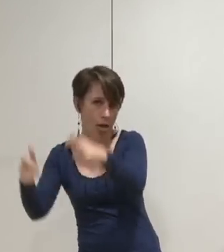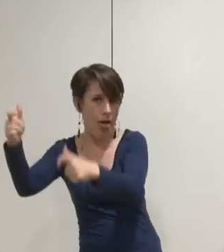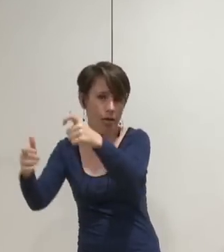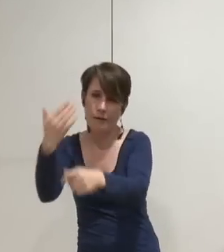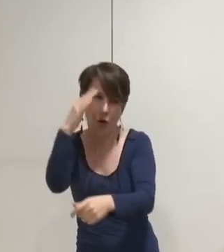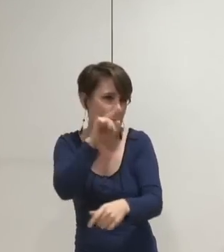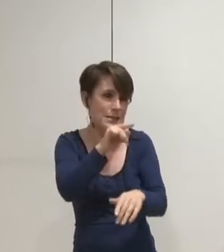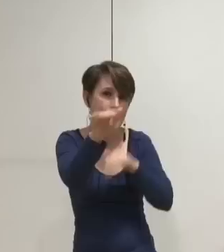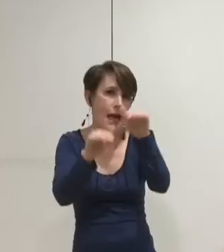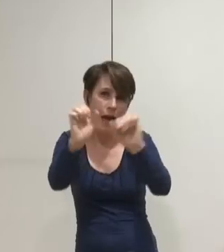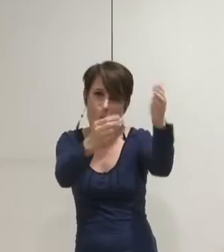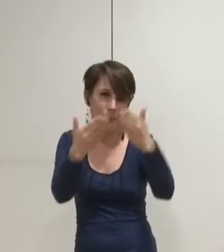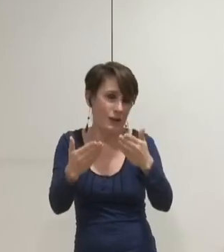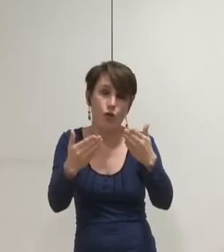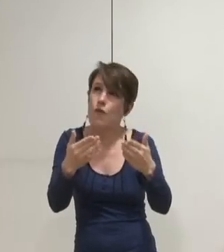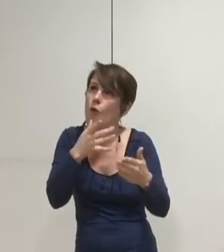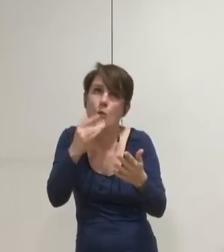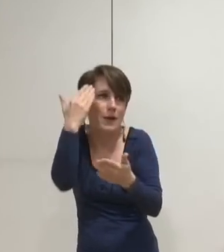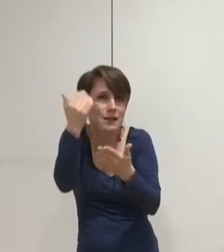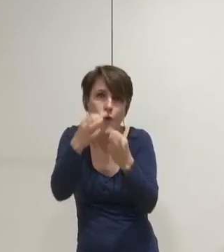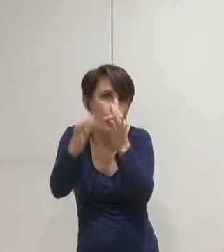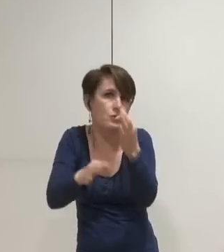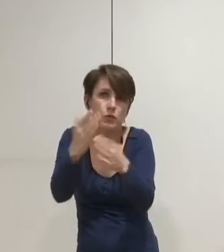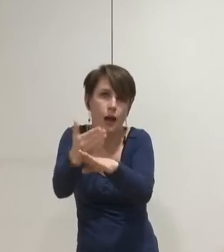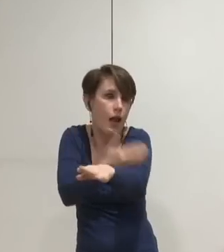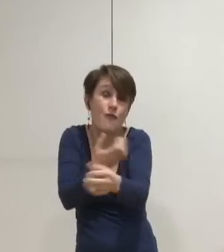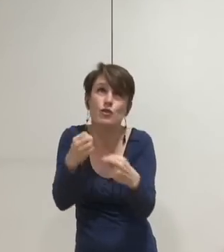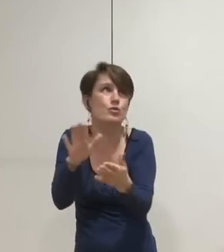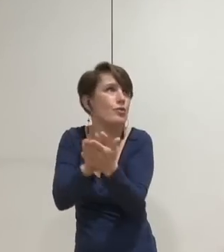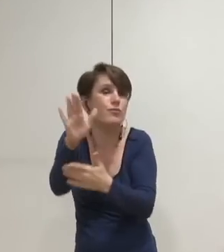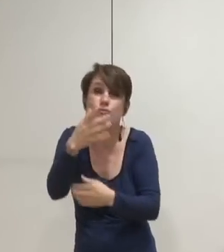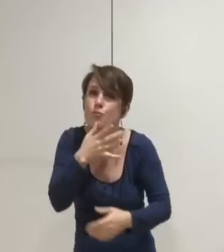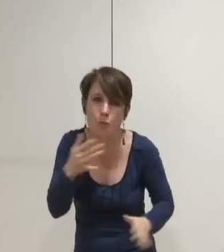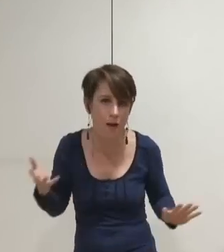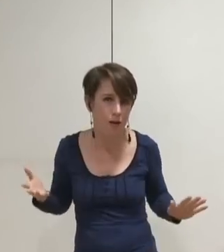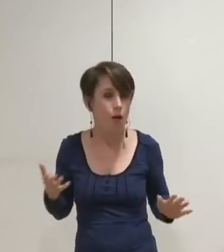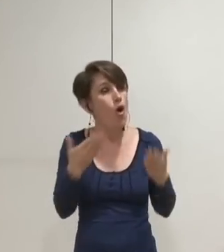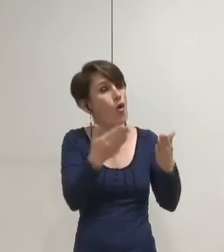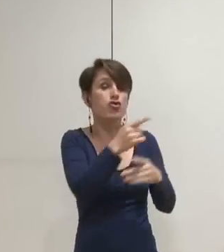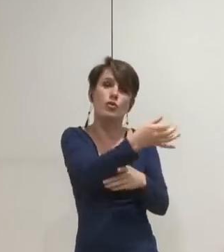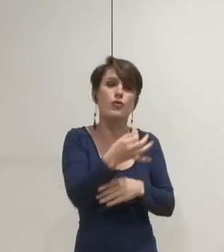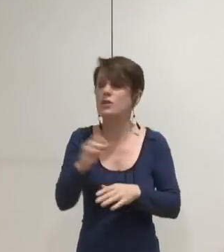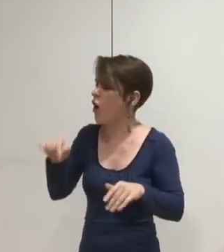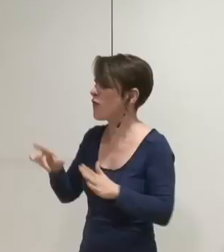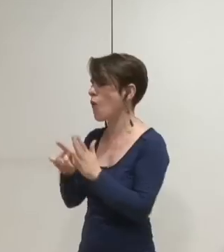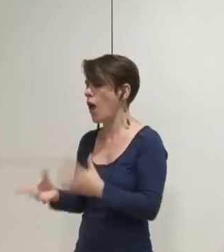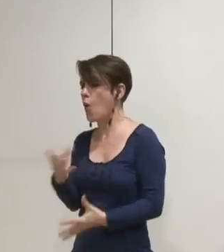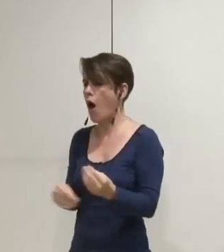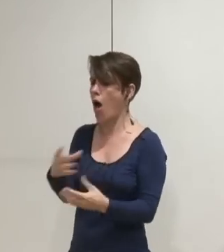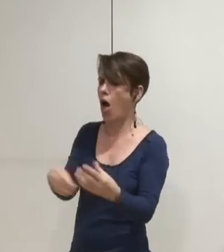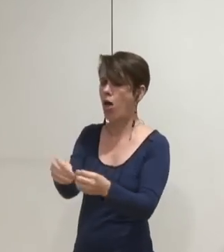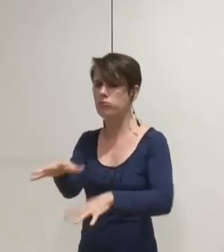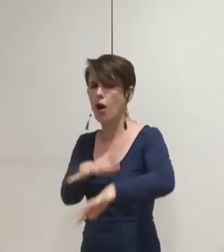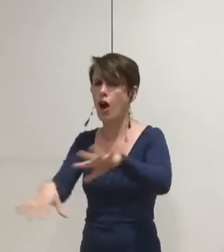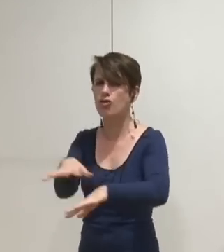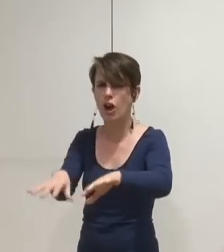pertinemment que le résultat n'était pas couru d'avance vous nous demandez aujourd'hui de nous arranger avec la loi notamment en demandant à la CAO de revenir sur sa